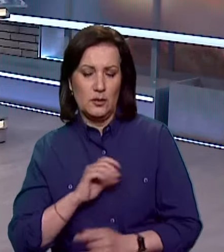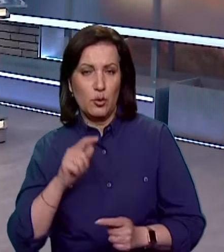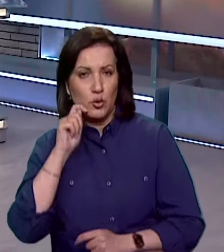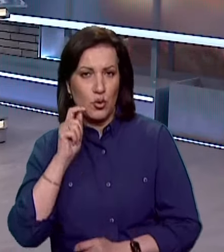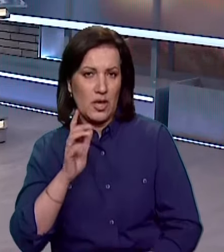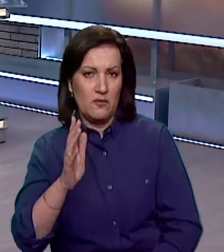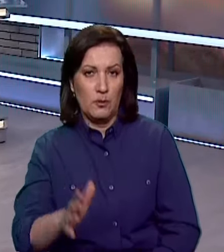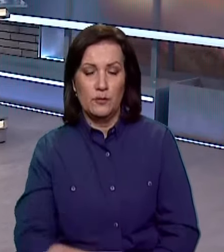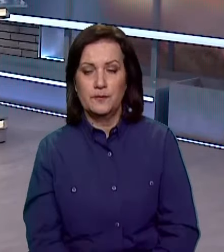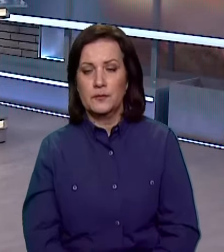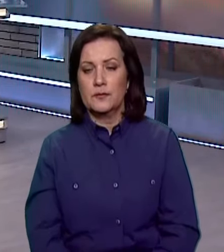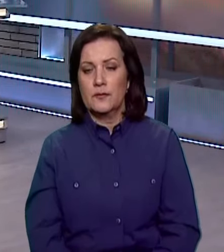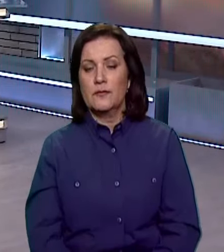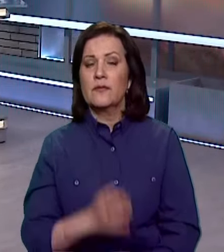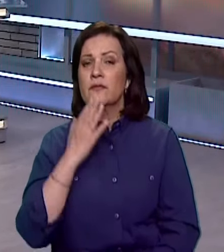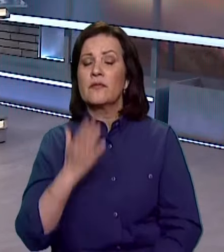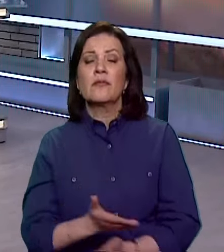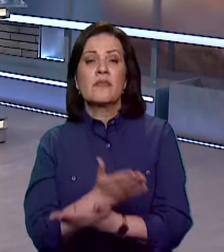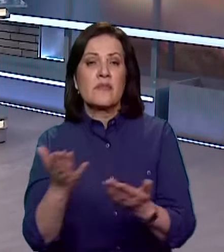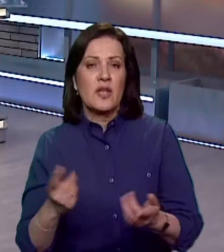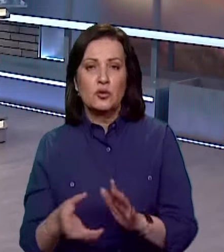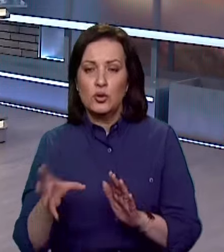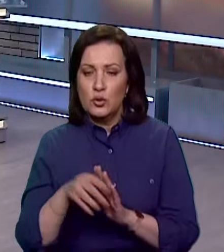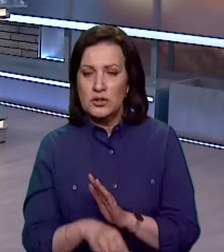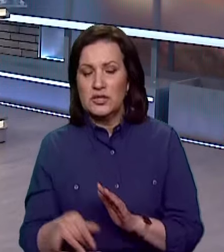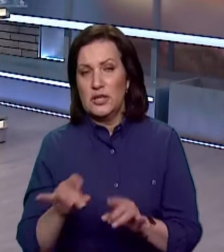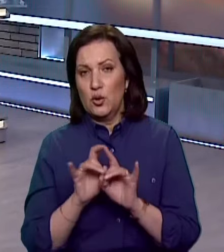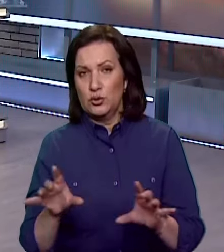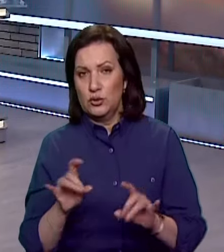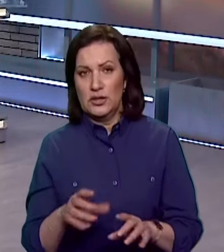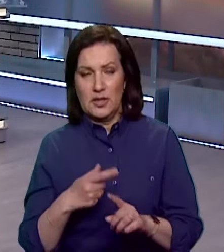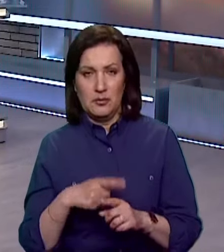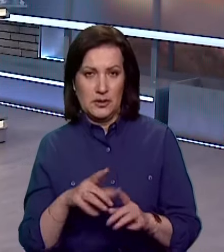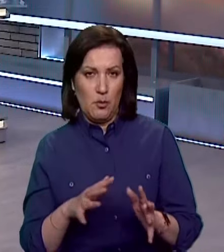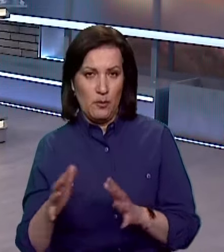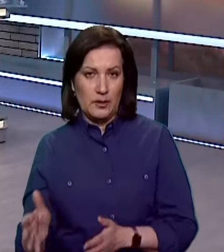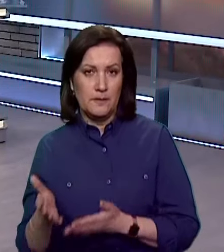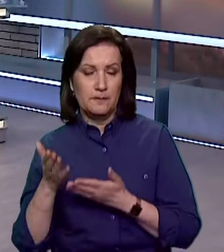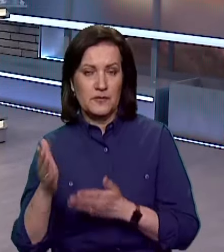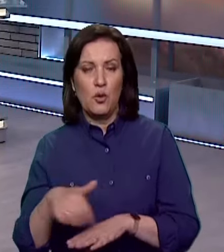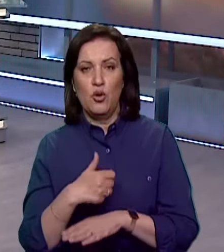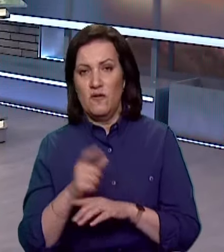України в майбутньому. Пане Іване, дякуємо вам за те, що долучили і роз'яснили нам ці певні моменти. Іван